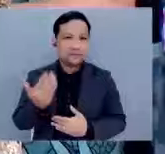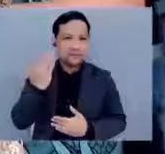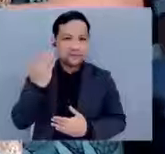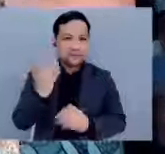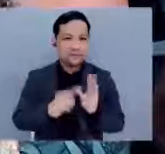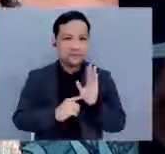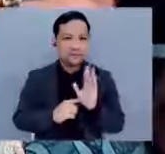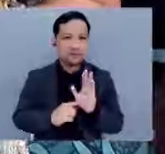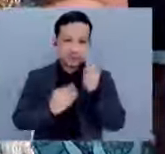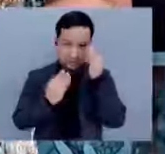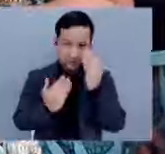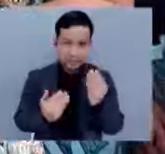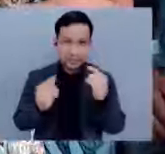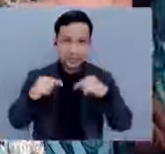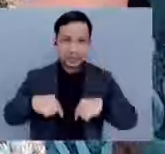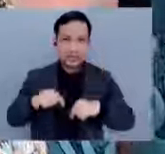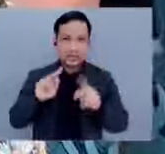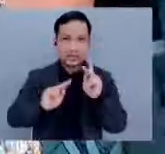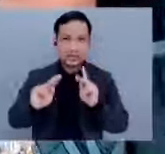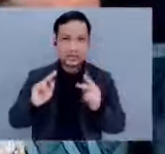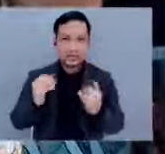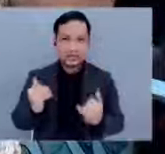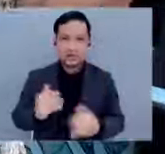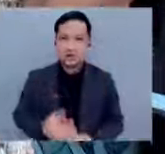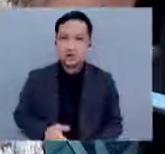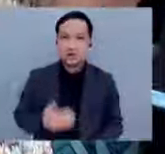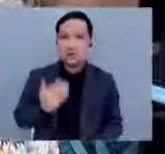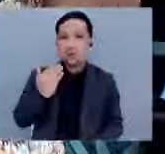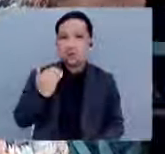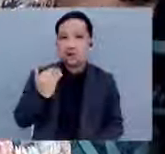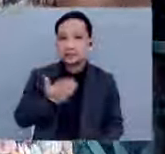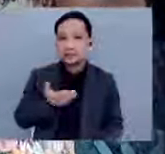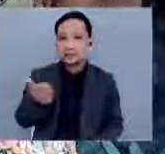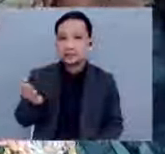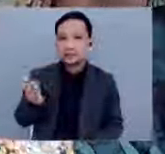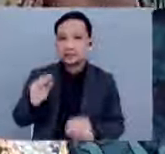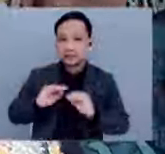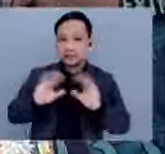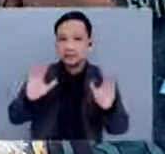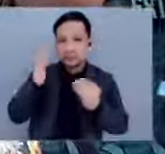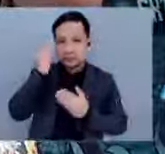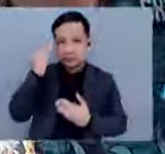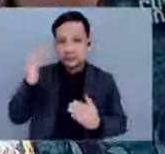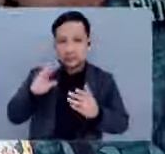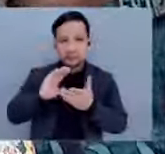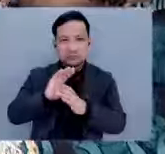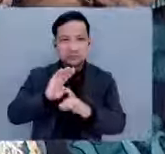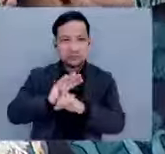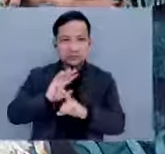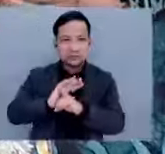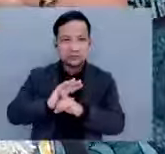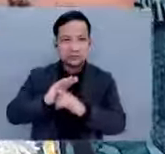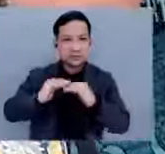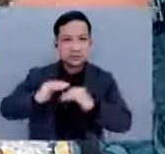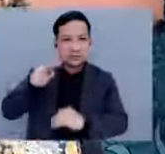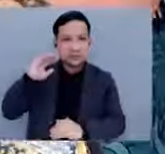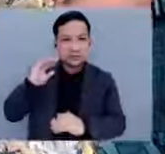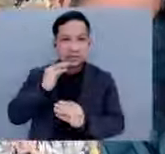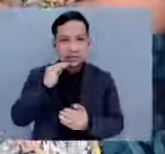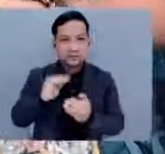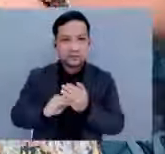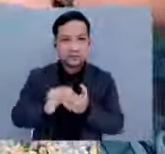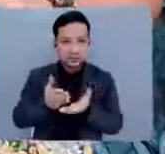nila sa ating performance today. Paano ba naman kasi sumasabog sila sa galing at syempre sa ipinararating nilang mensahe